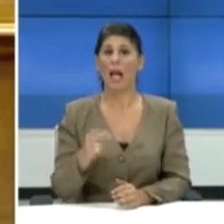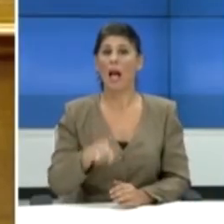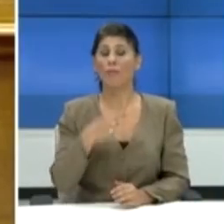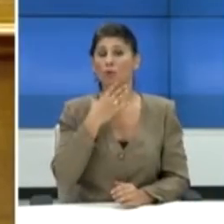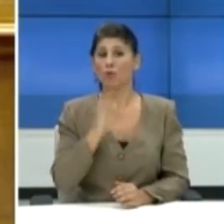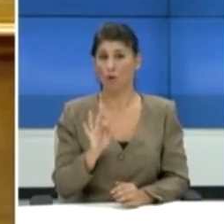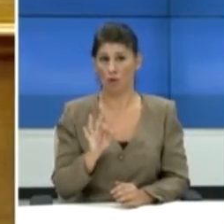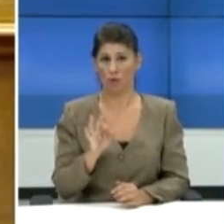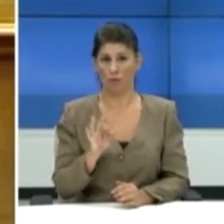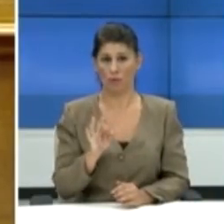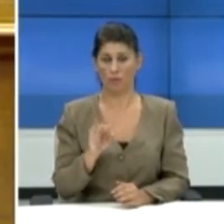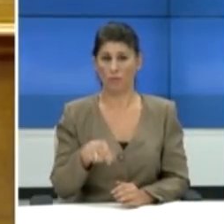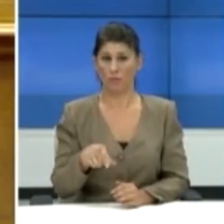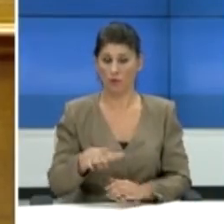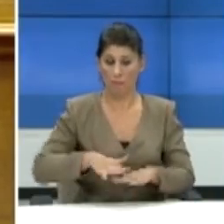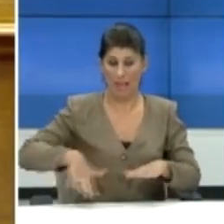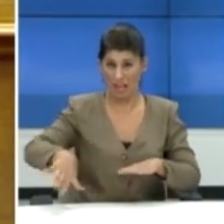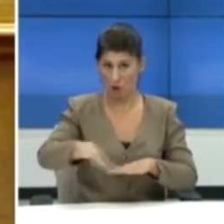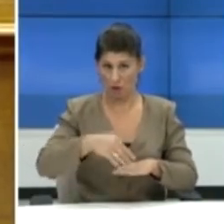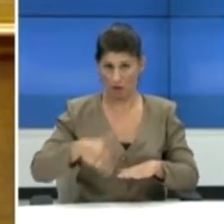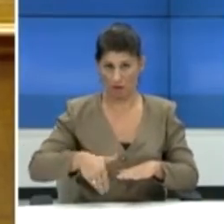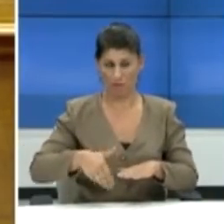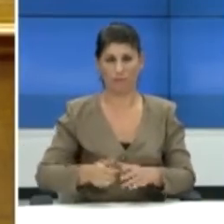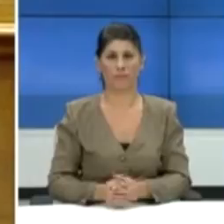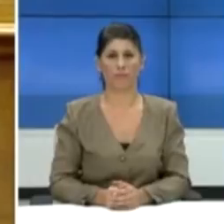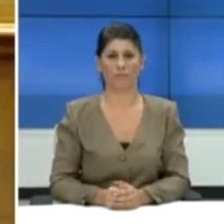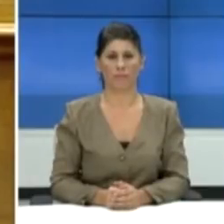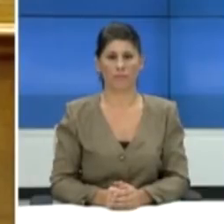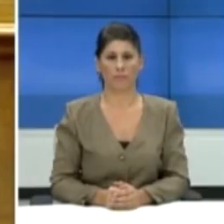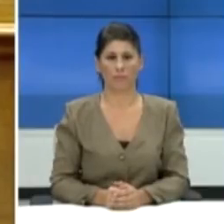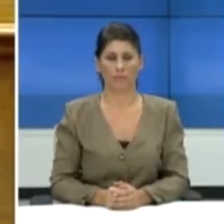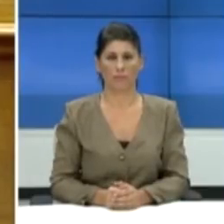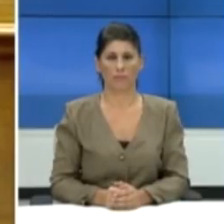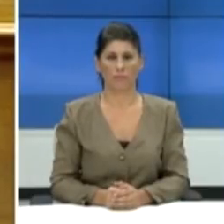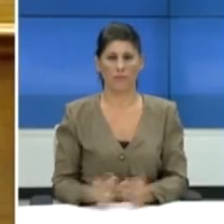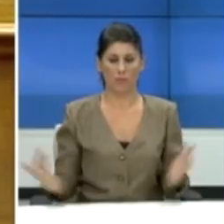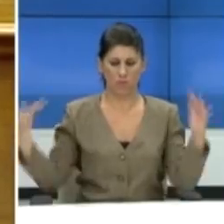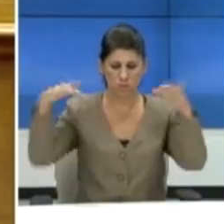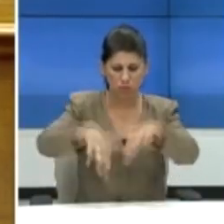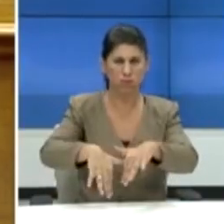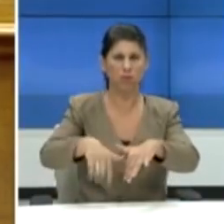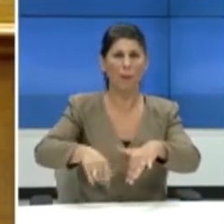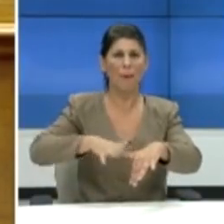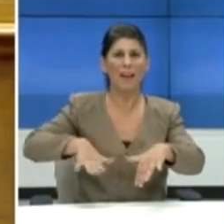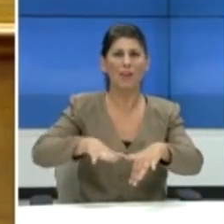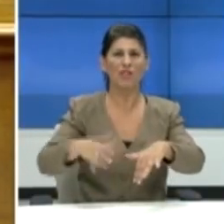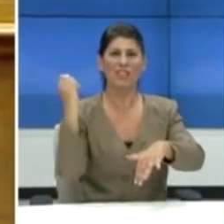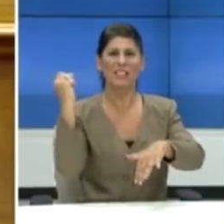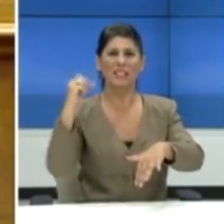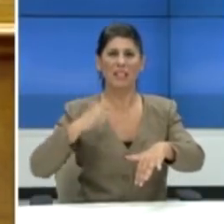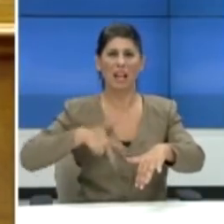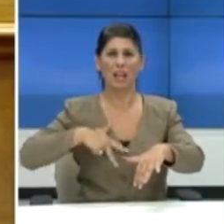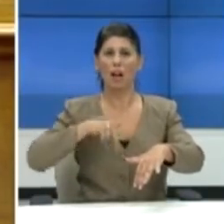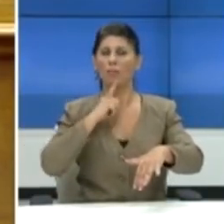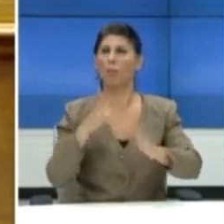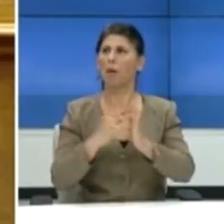ο λόγος που στην περιοχή μας έχουν πέσει κατά πάνω ισχυρά κράτη όπως οι Ηνωμένες